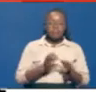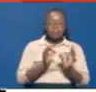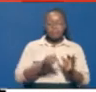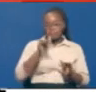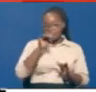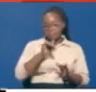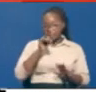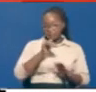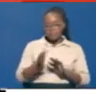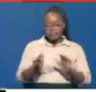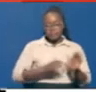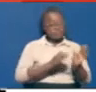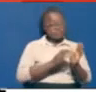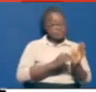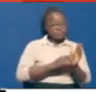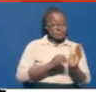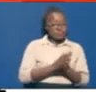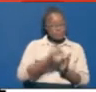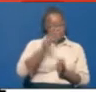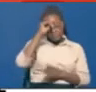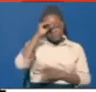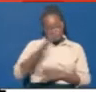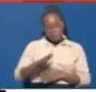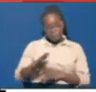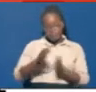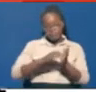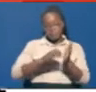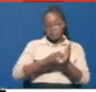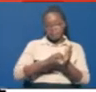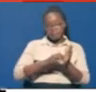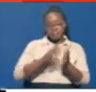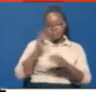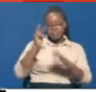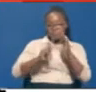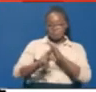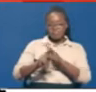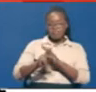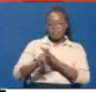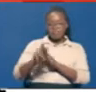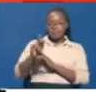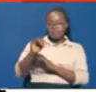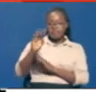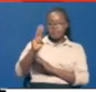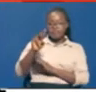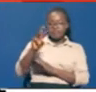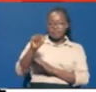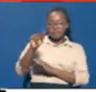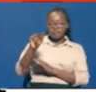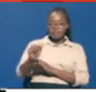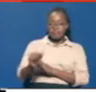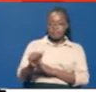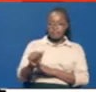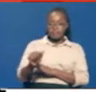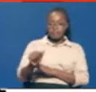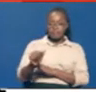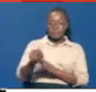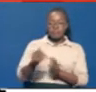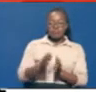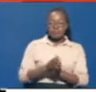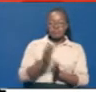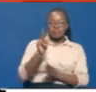Tuelekee Makueni sasa, ambapo gavana wa kaunti ya Makueni Profesa Kivutha Kibwana ametoa wito kwa shirika la huduma kwa misitu